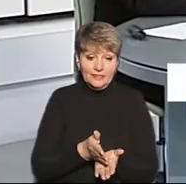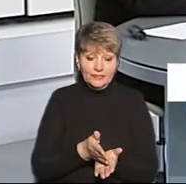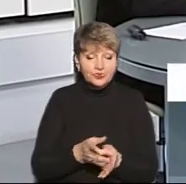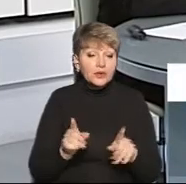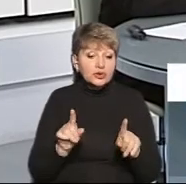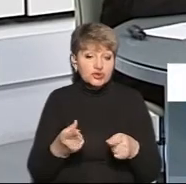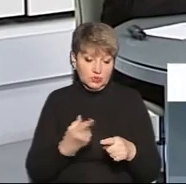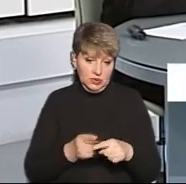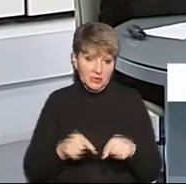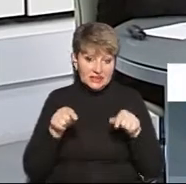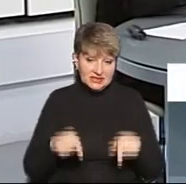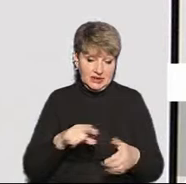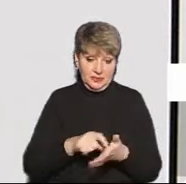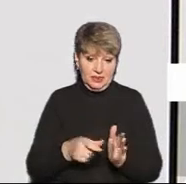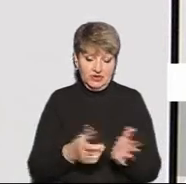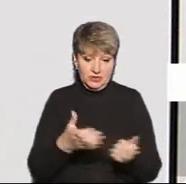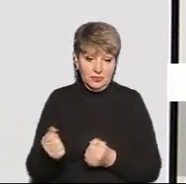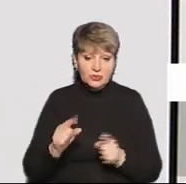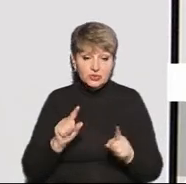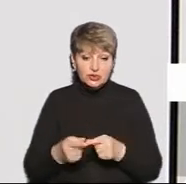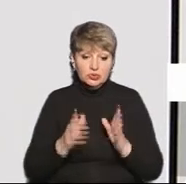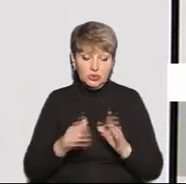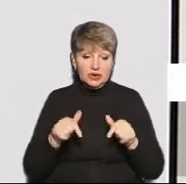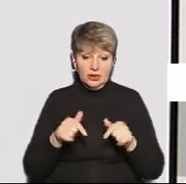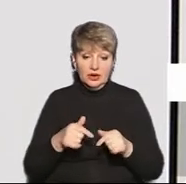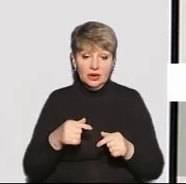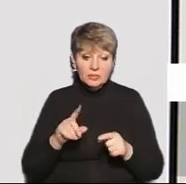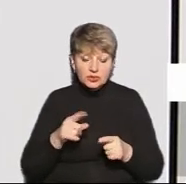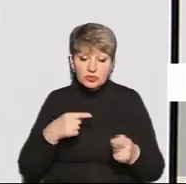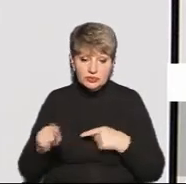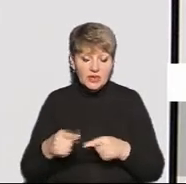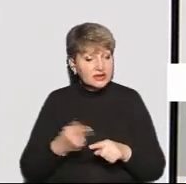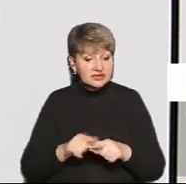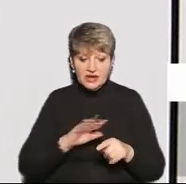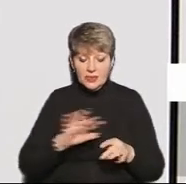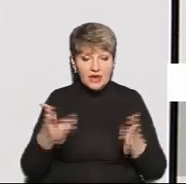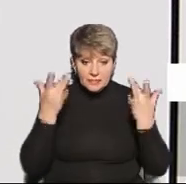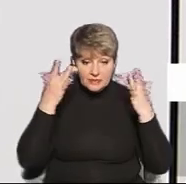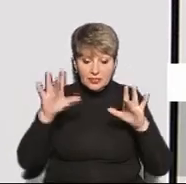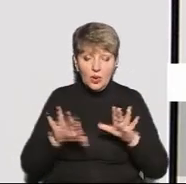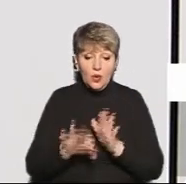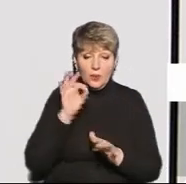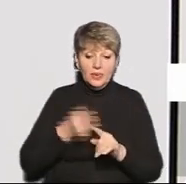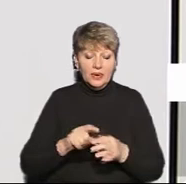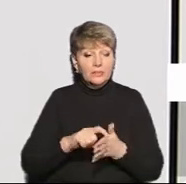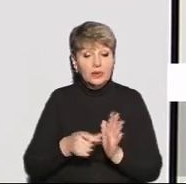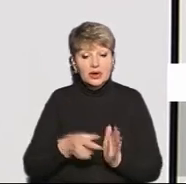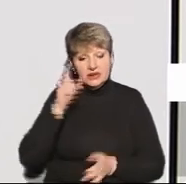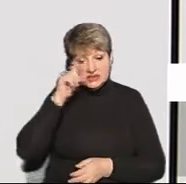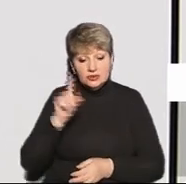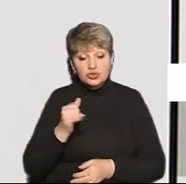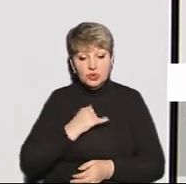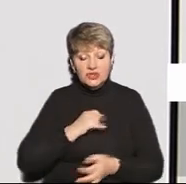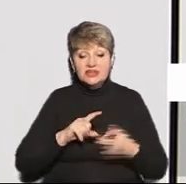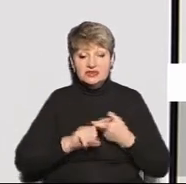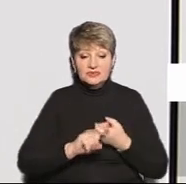Ігорю, чому саме це приміщення обрало? Чому саме другий пологовий будинок? Для я поясню, це не випадково обрано саме це приміщення. Ми знаємо, що у нас